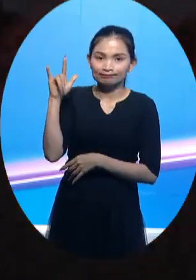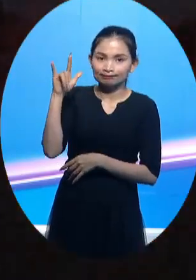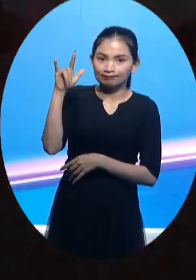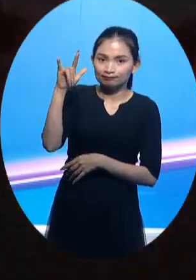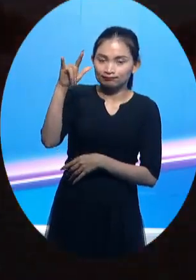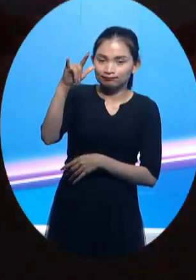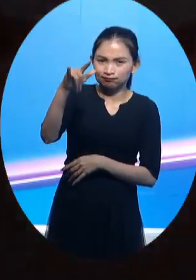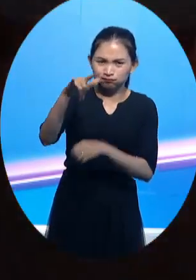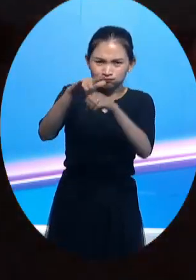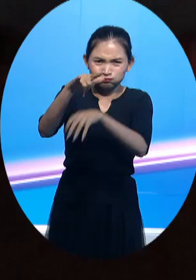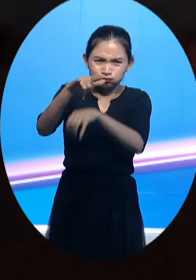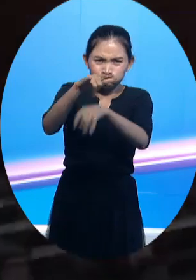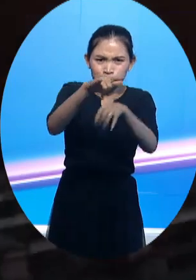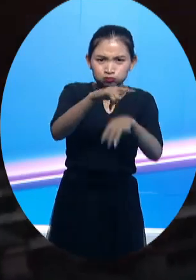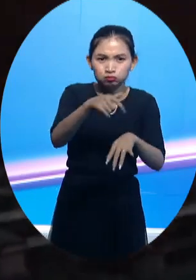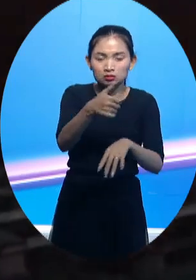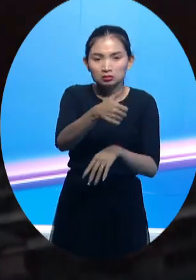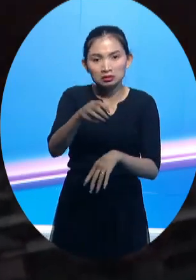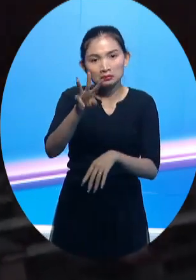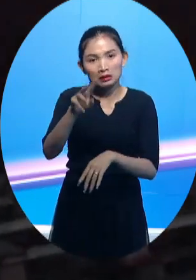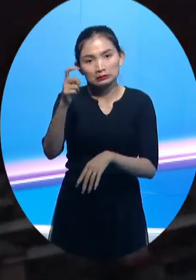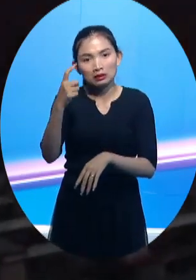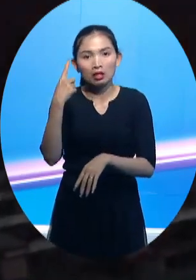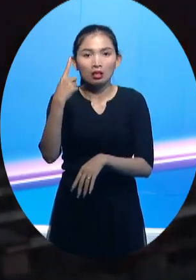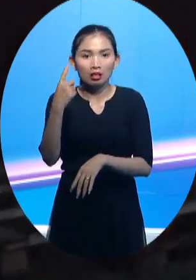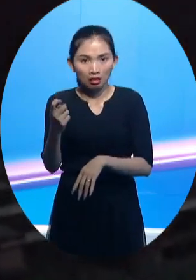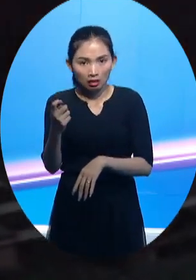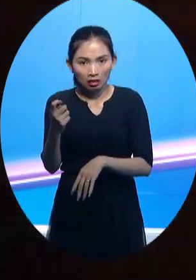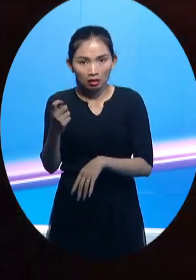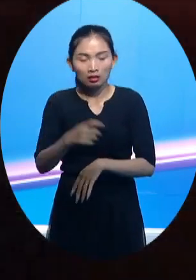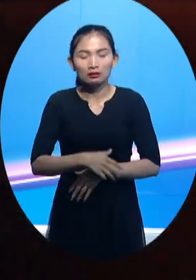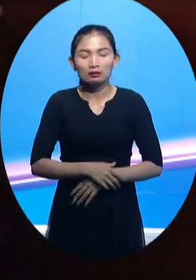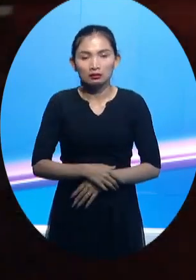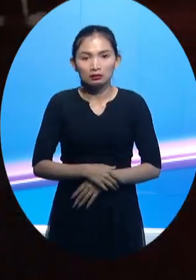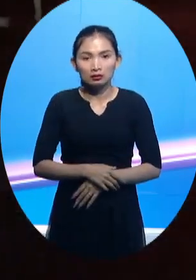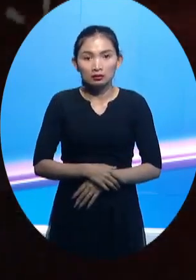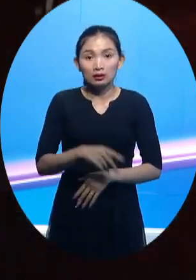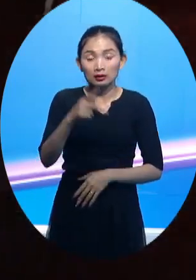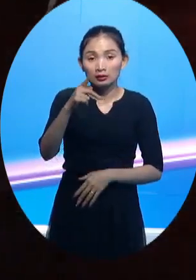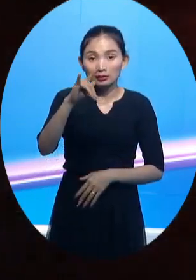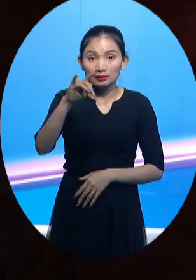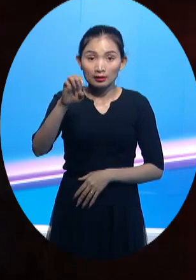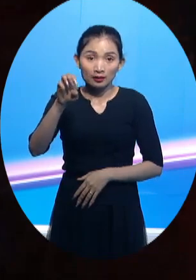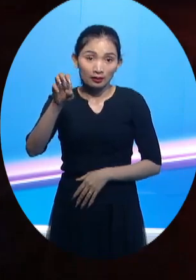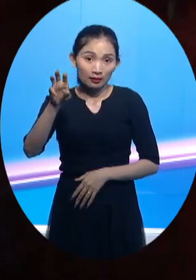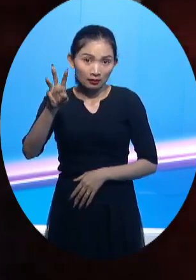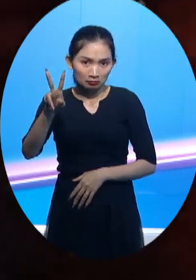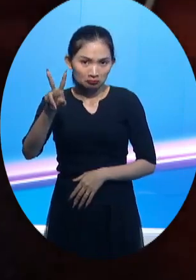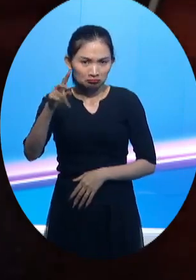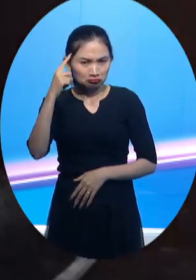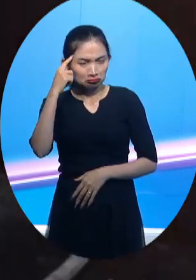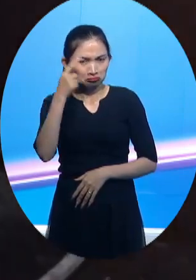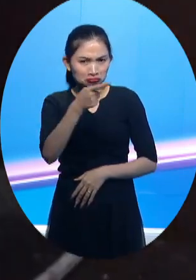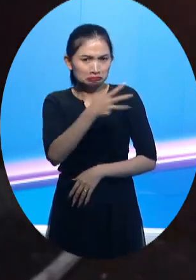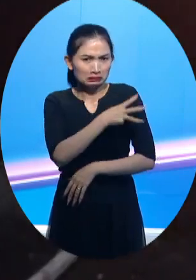Ukraina khiến ít nhất 39 người thiệt mạng K đã cảnh báo trong nhiều tuần rằng Nga dường như đang dự trữ tên lửa cho các cuộc